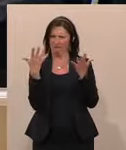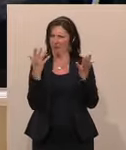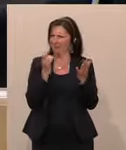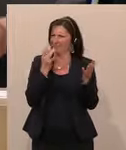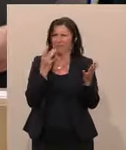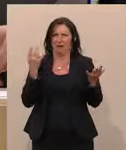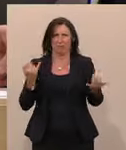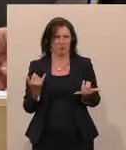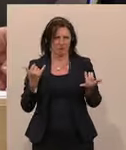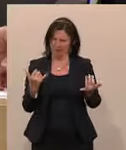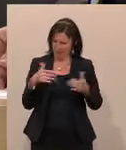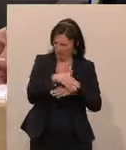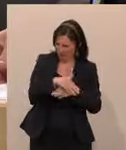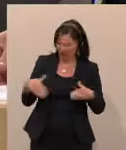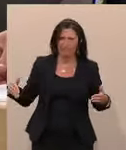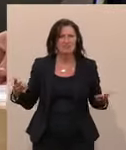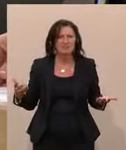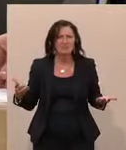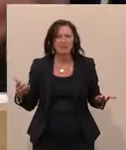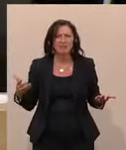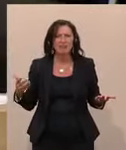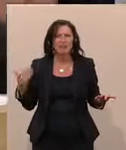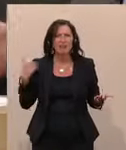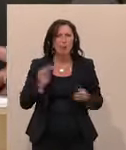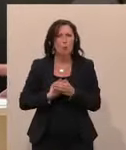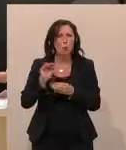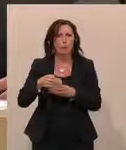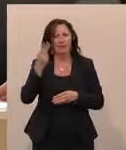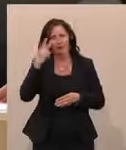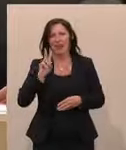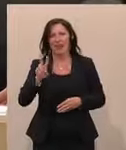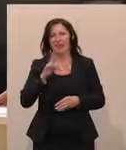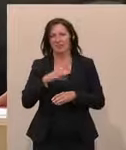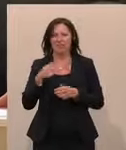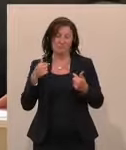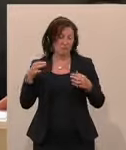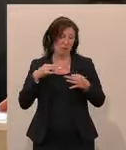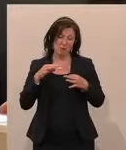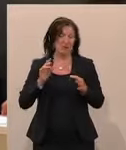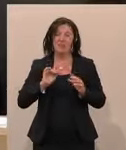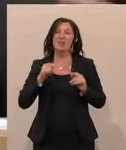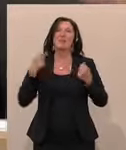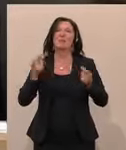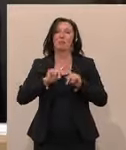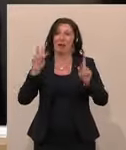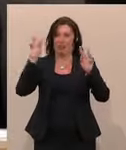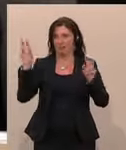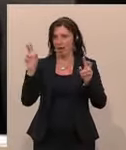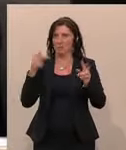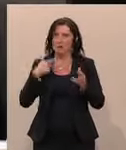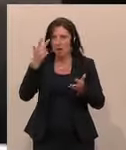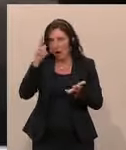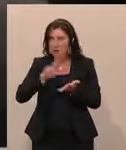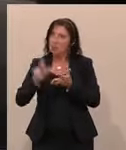hier eigentlich diese rote Linie gewesen sein soll. Und Herr Vizekanzler, mir geht es in Wirklichkeit um ganz was anderes. Und ich erkenne das ja sogar an, dass Sie hier